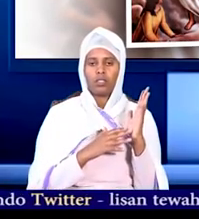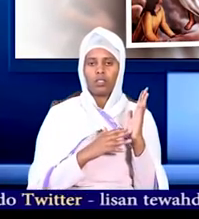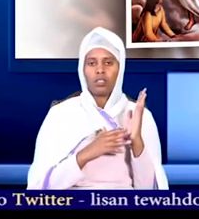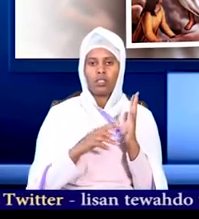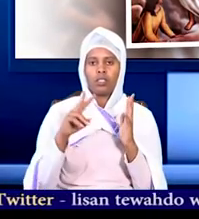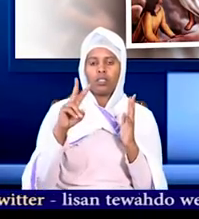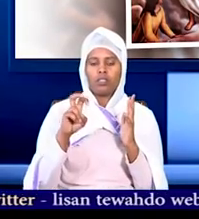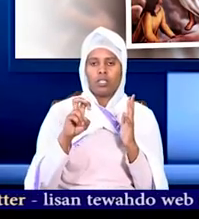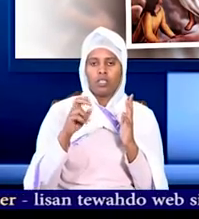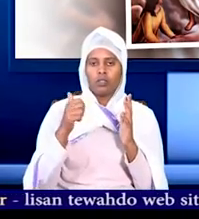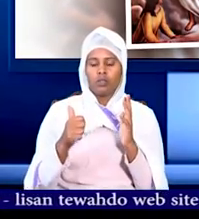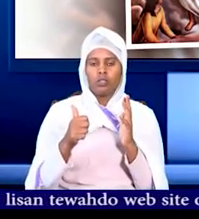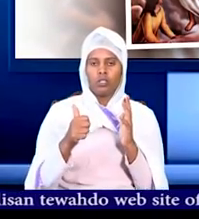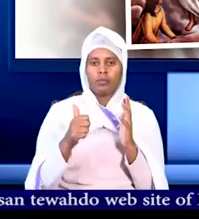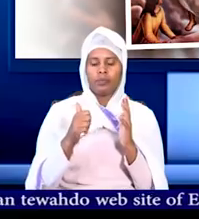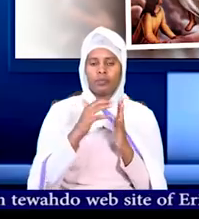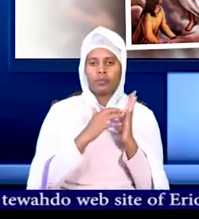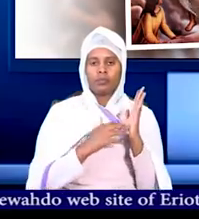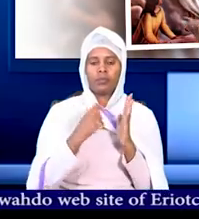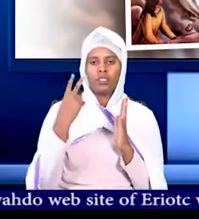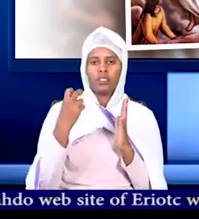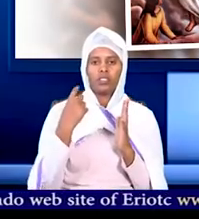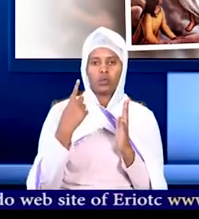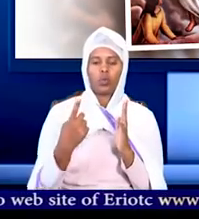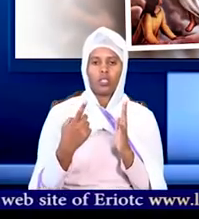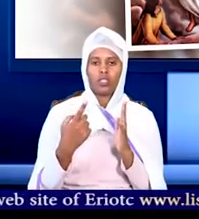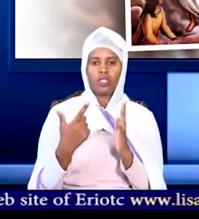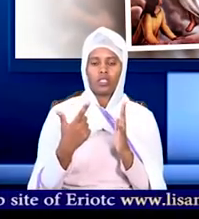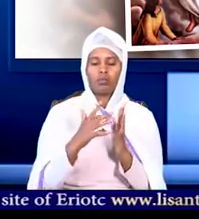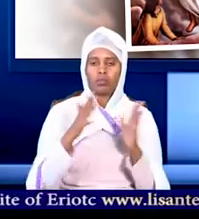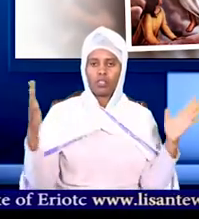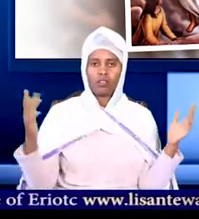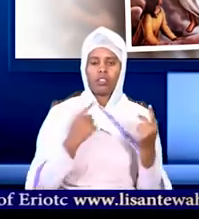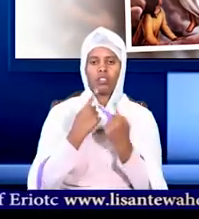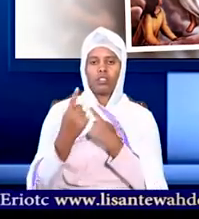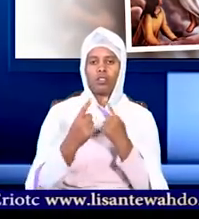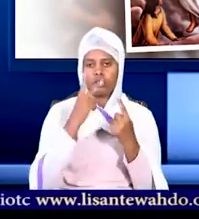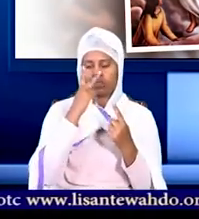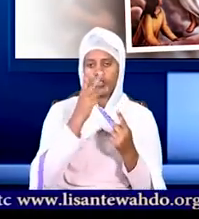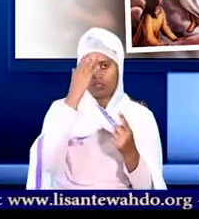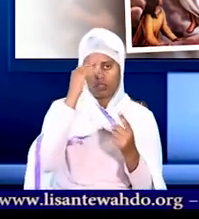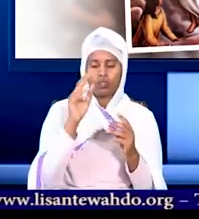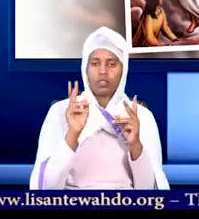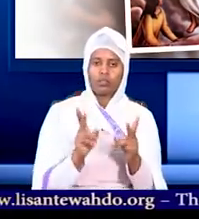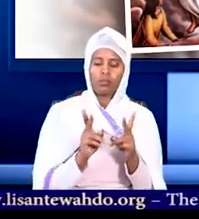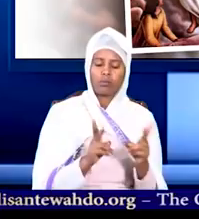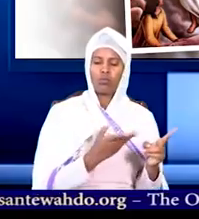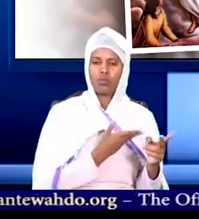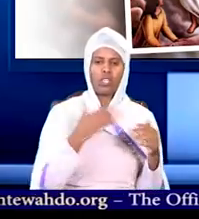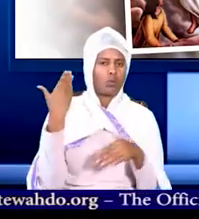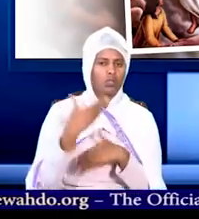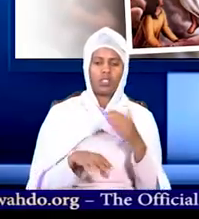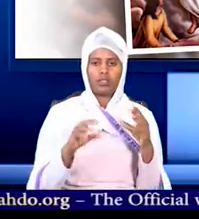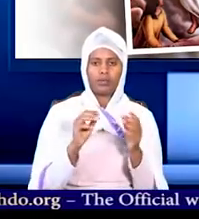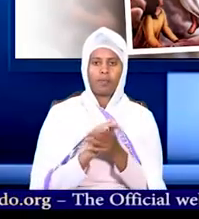ماتيوس معراف عسران شدشتن عسران شوعتن بسفيه كان نبوبو